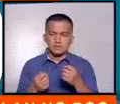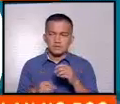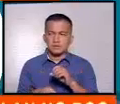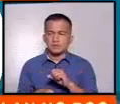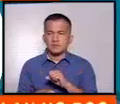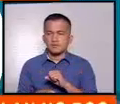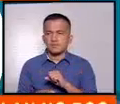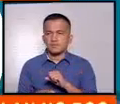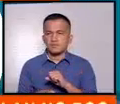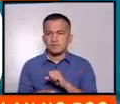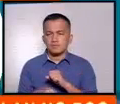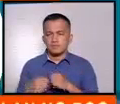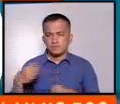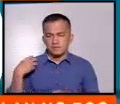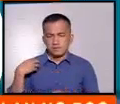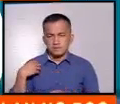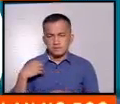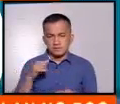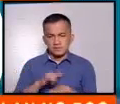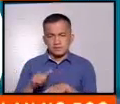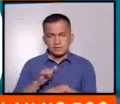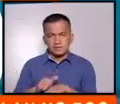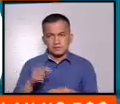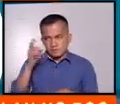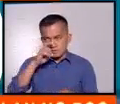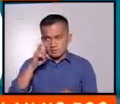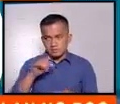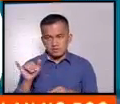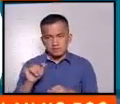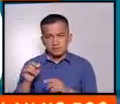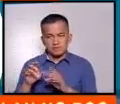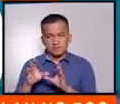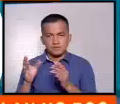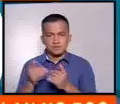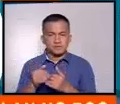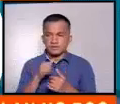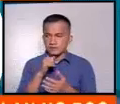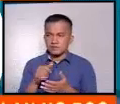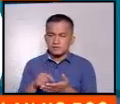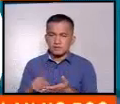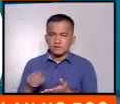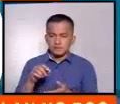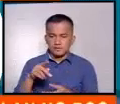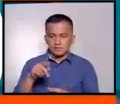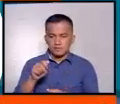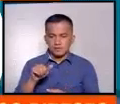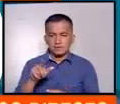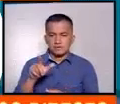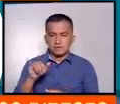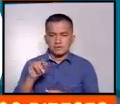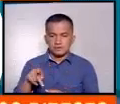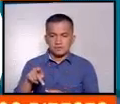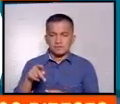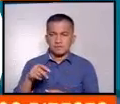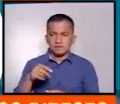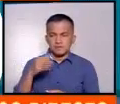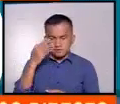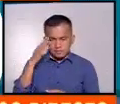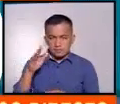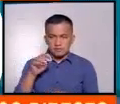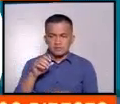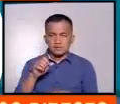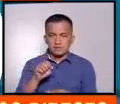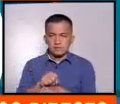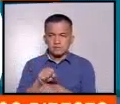sir, Mandaraya at Tuso, tulad itong kumpanyang ito, hindi nagbibigay ng payslip para hindi malaman ng mga empleyado